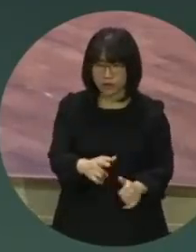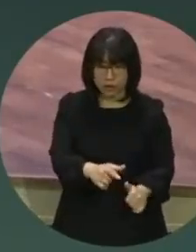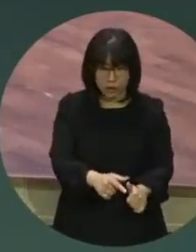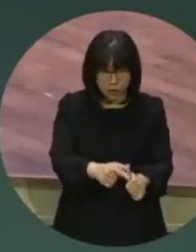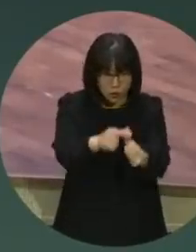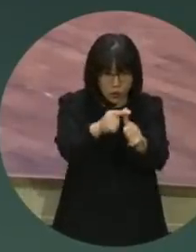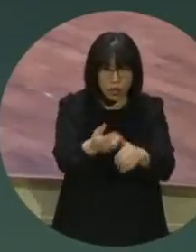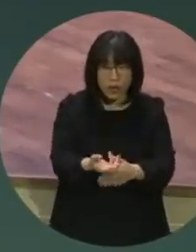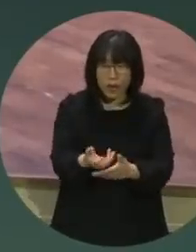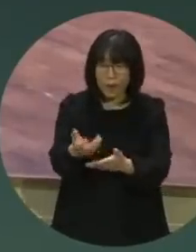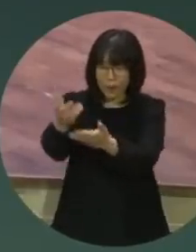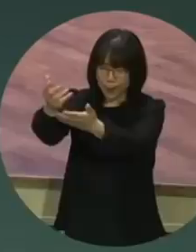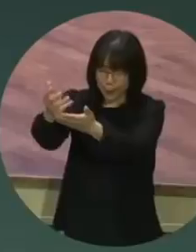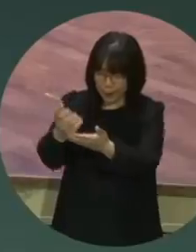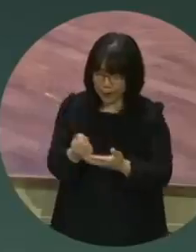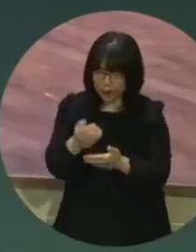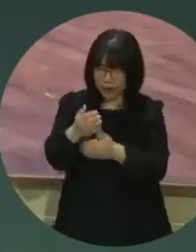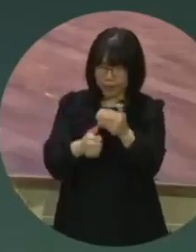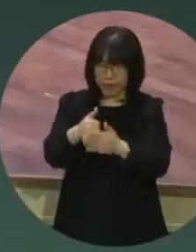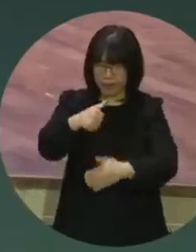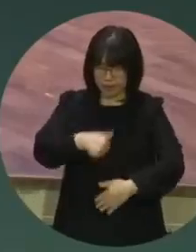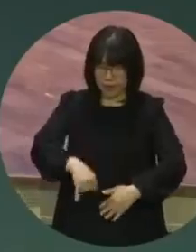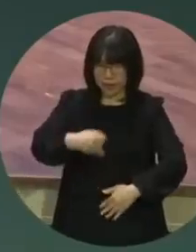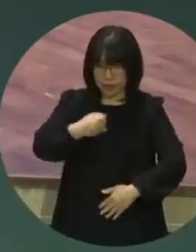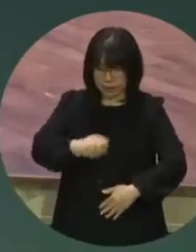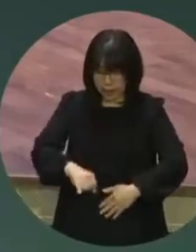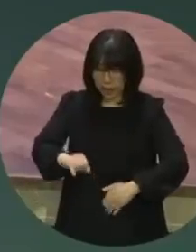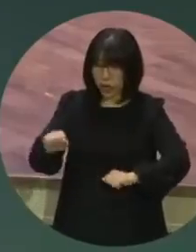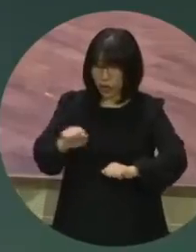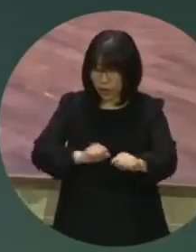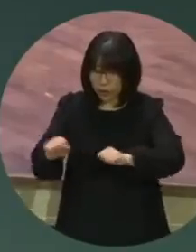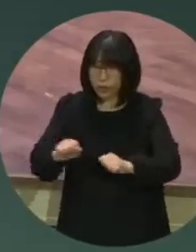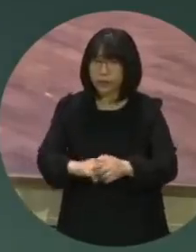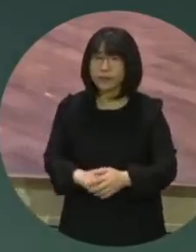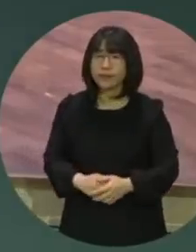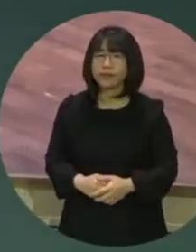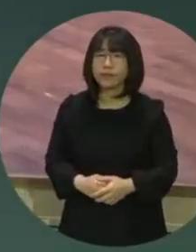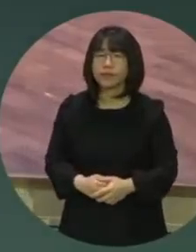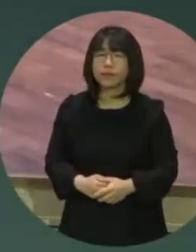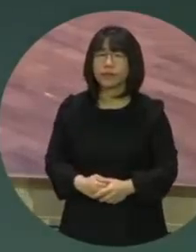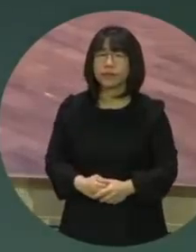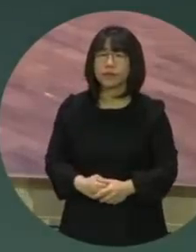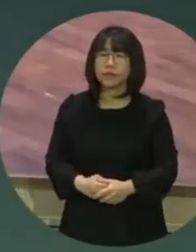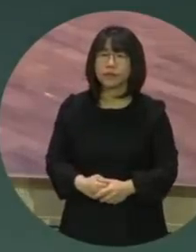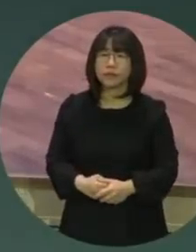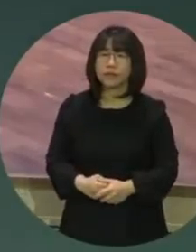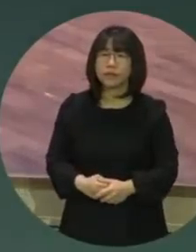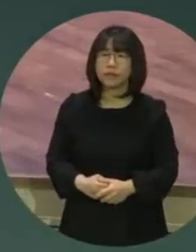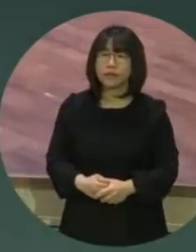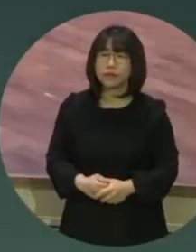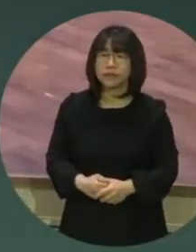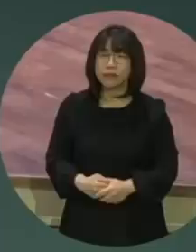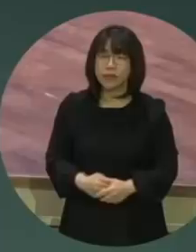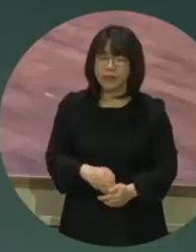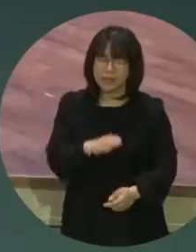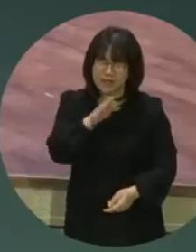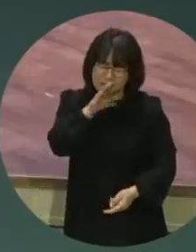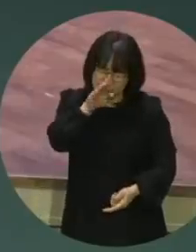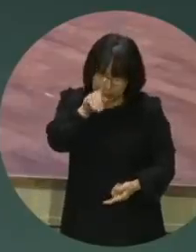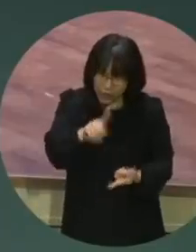구원받은 하나님의 자녀라고 하면 뭐요? 구원받은 하나님의 자녀는 당연한 겁니다.